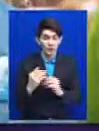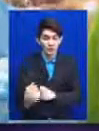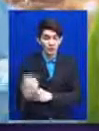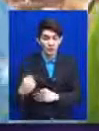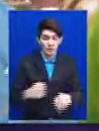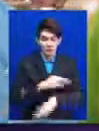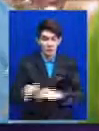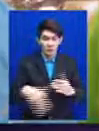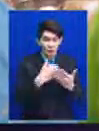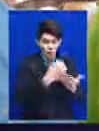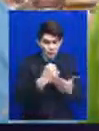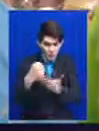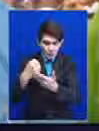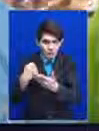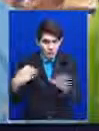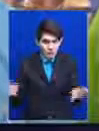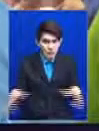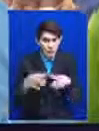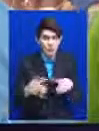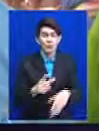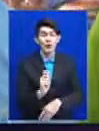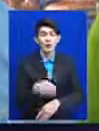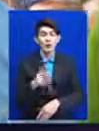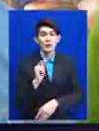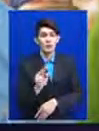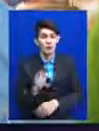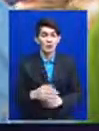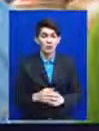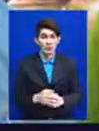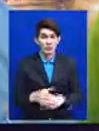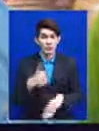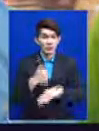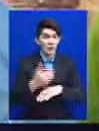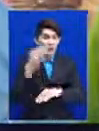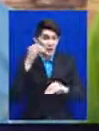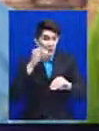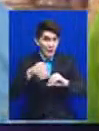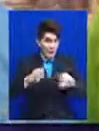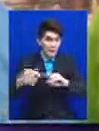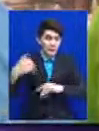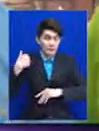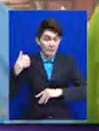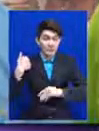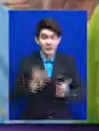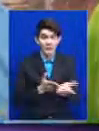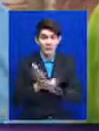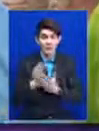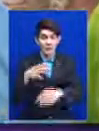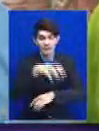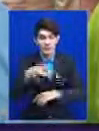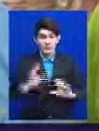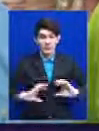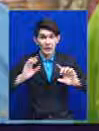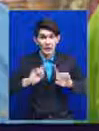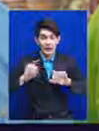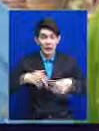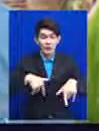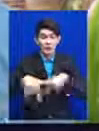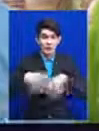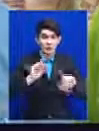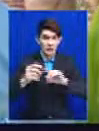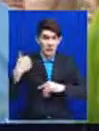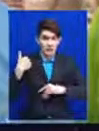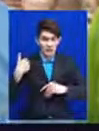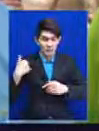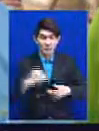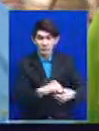ายที่มีอยู่ไม่ว่าจะเป็นองค์กรปกครองส่วนท้องถิ่นทางกำนันผู้ใหญ่บ้านนะครับส่วนราชการต่างๆพี่น้องประชาชนเราผนึกก